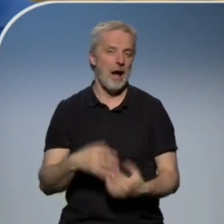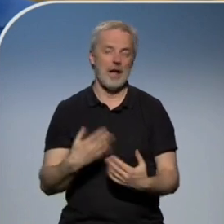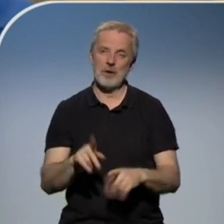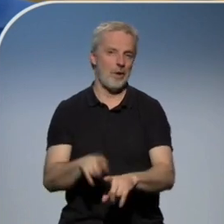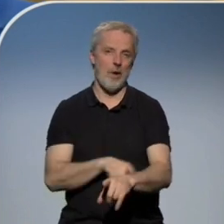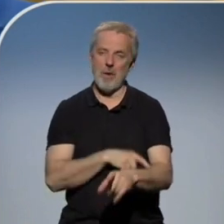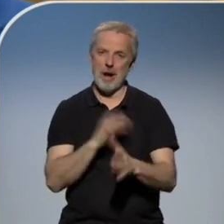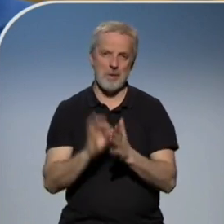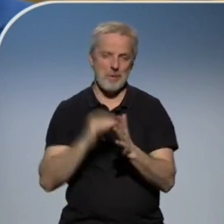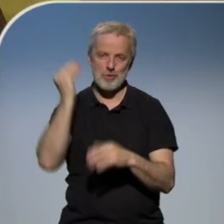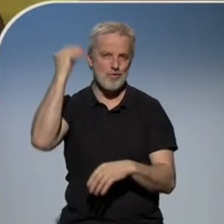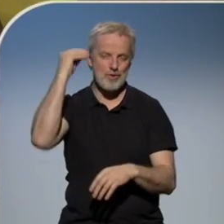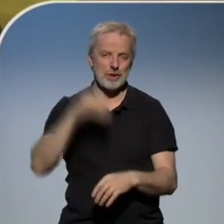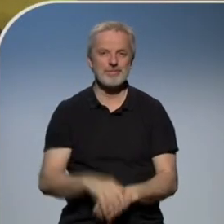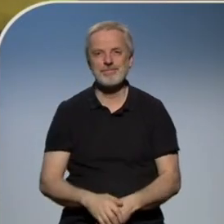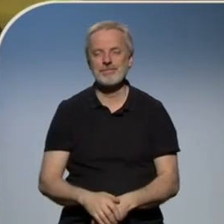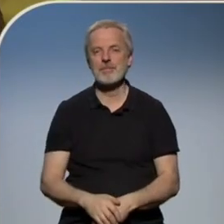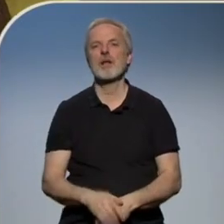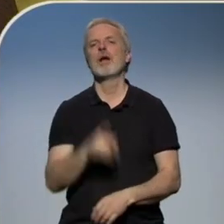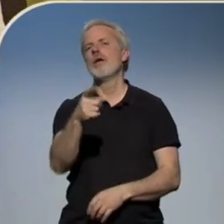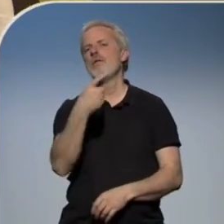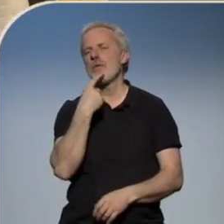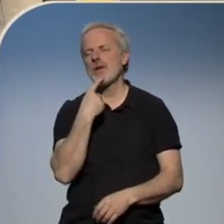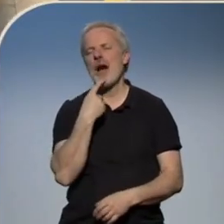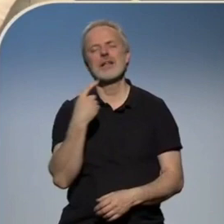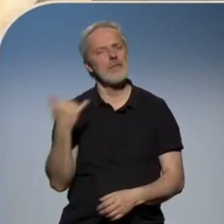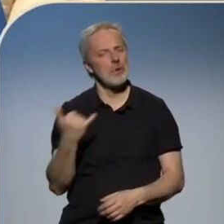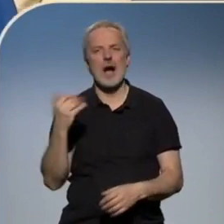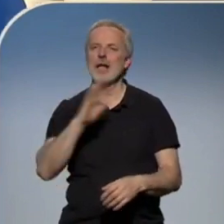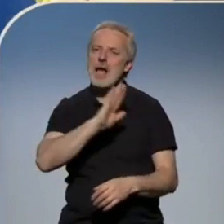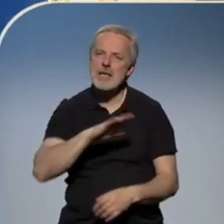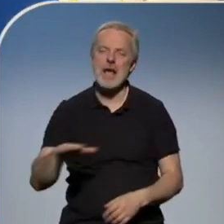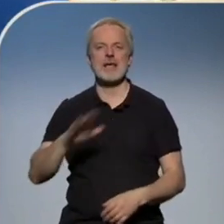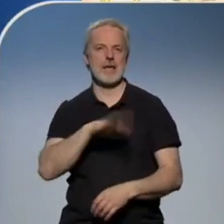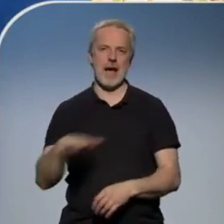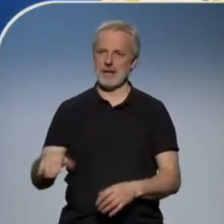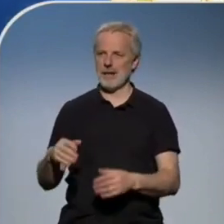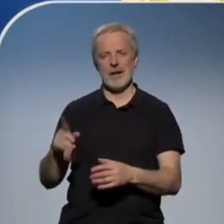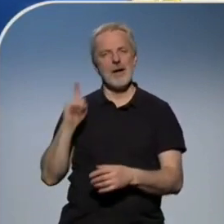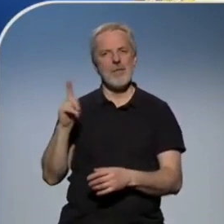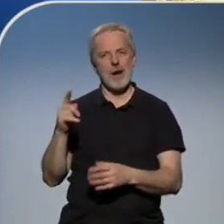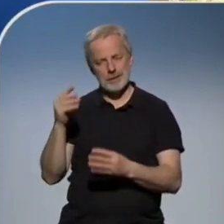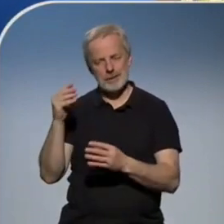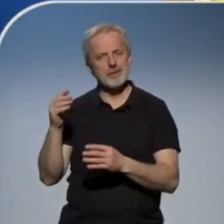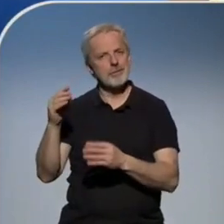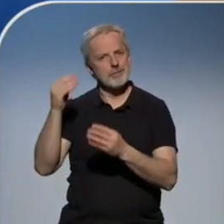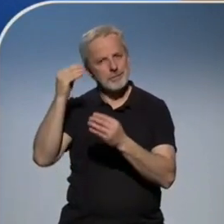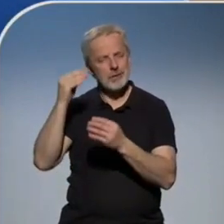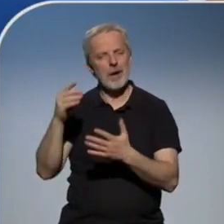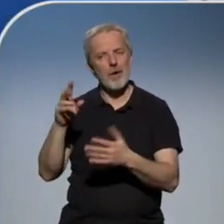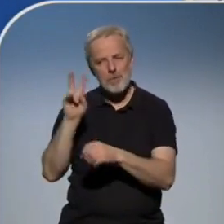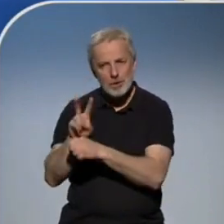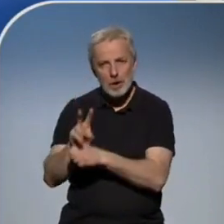individuální práci. Mm-hmm. Několikrát jste tady zmínil malé děti. Ano. Kdy vlastně můžeme brát vážně pohled na